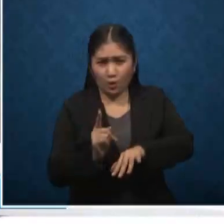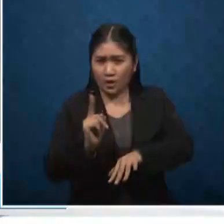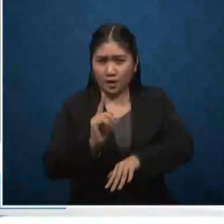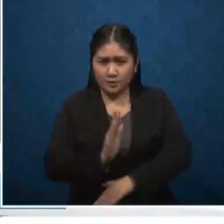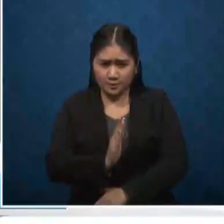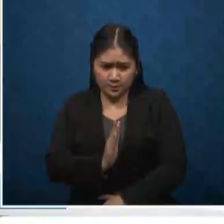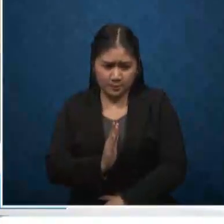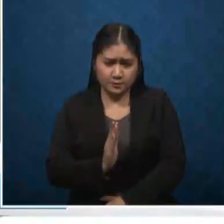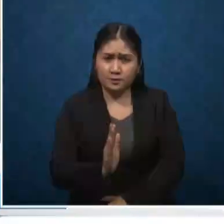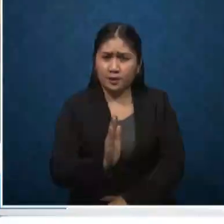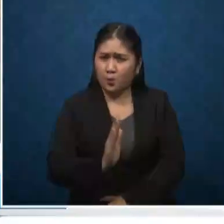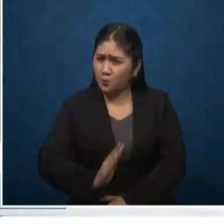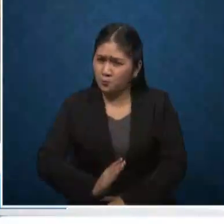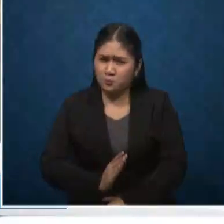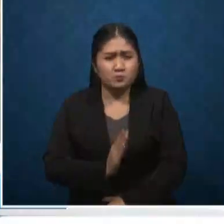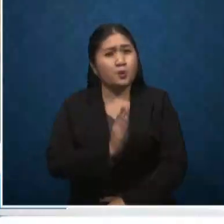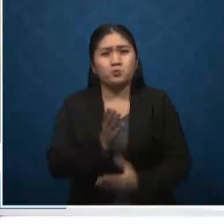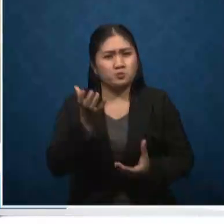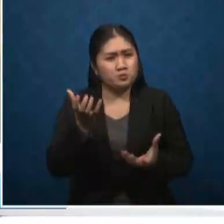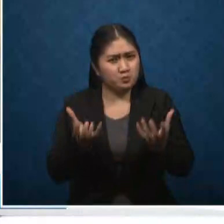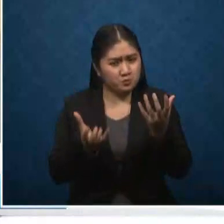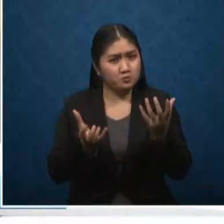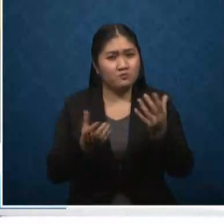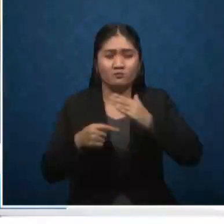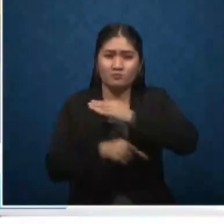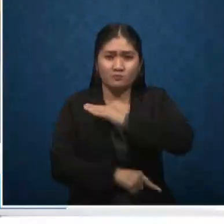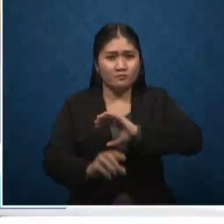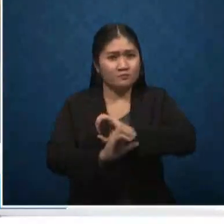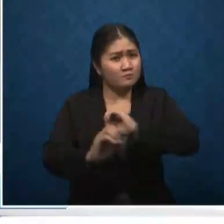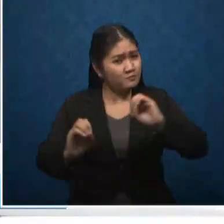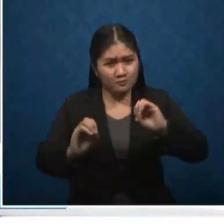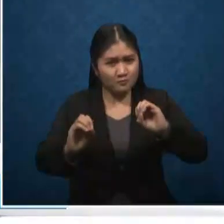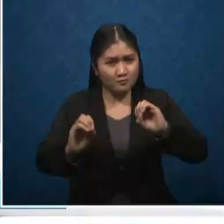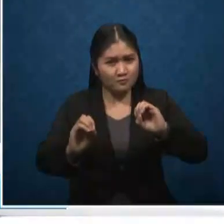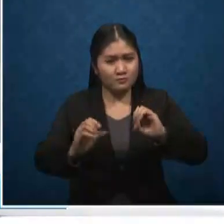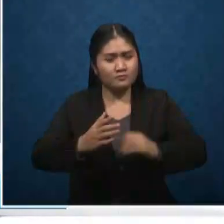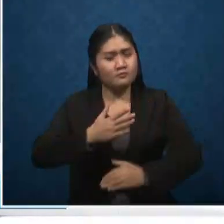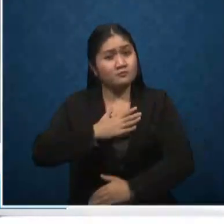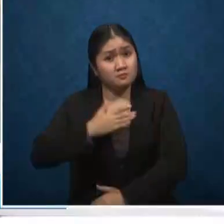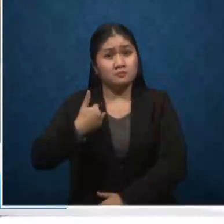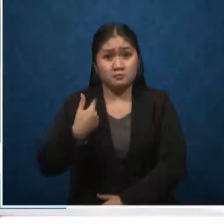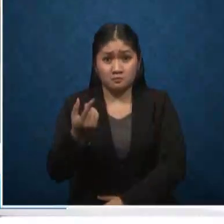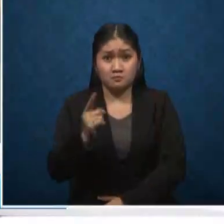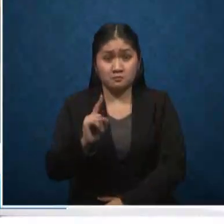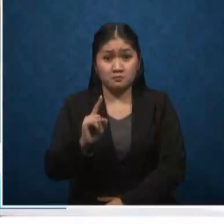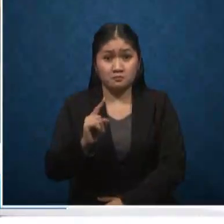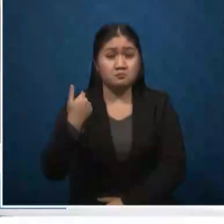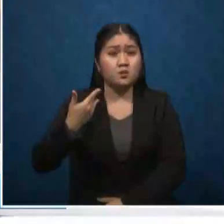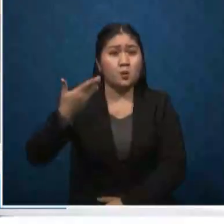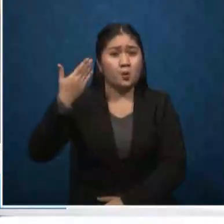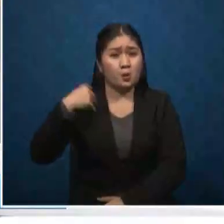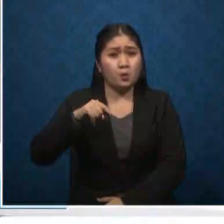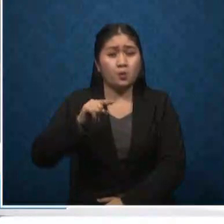สุจริตบริสุทธิ์ยุติธรรมนั้นก็ทำได้ยากอยู่แล้วนะครับผมยิ่งตกใจหนักไปเมื่อตอนต้น